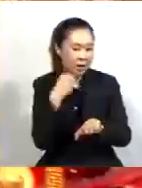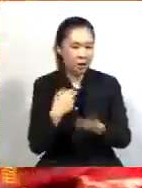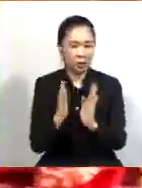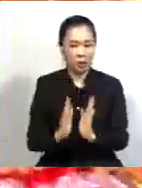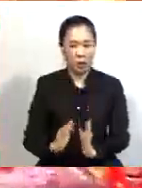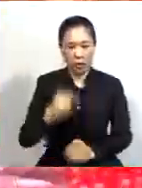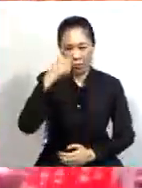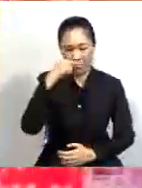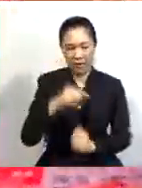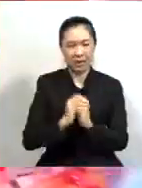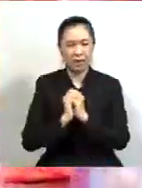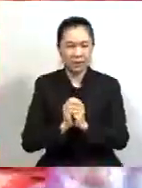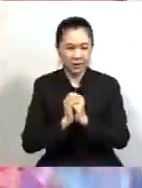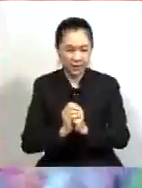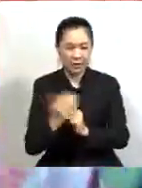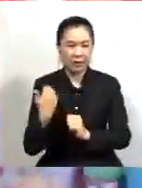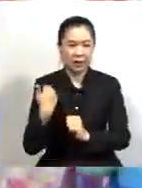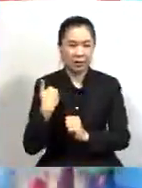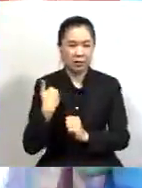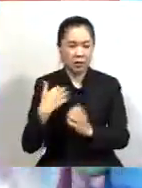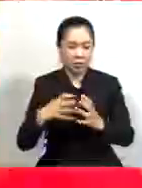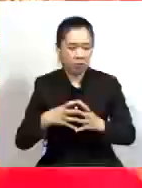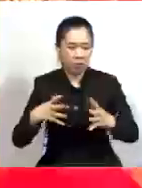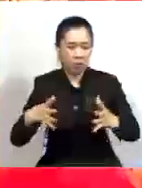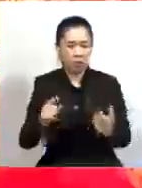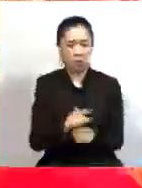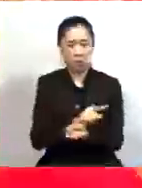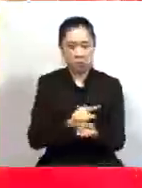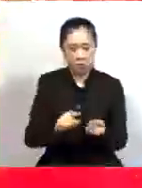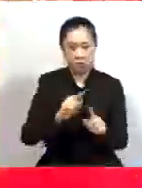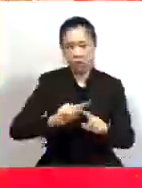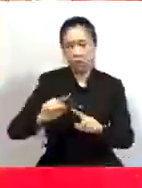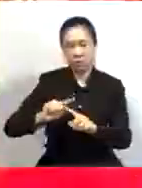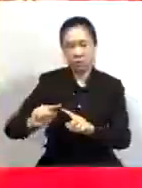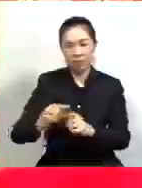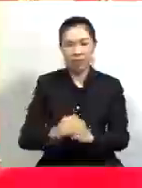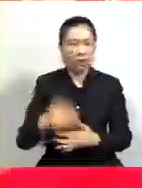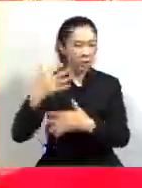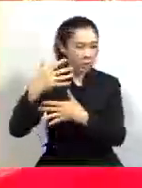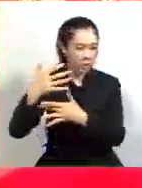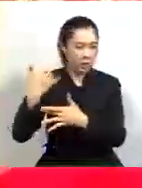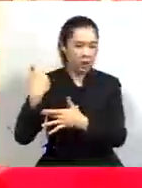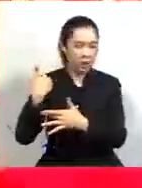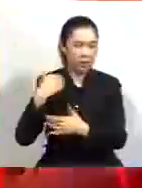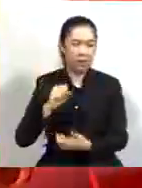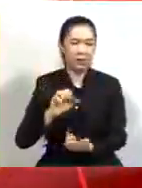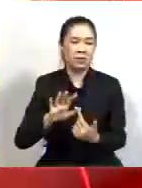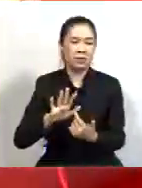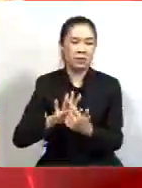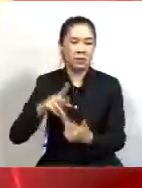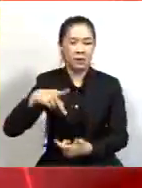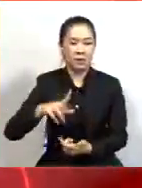ชื้อสายจีนย่านชุมชนที่มีลักษณะแออัดหนาแน่นและย่านพื้นที่เสี่ยงครับเช่นเยาวราชสำเพ็งวงเวียน